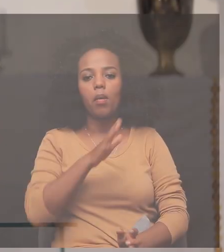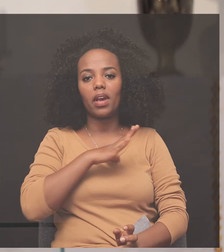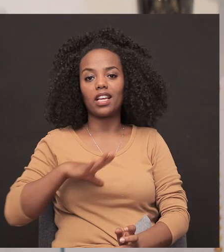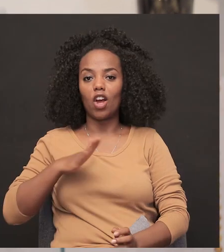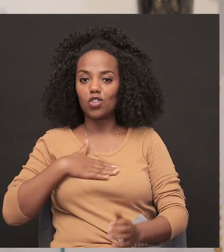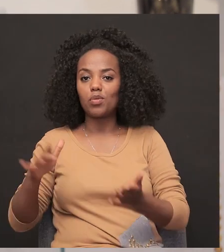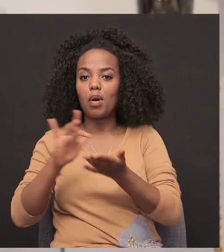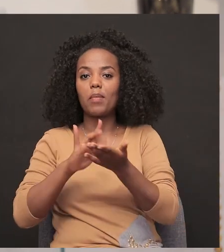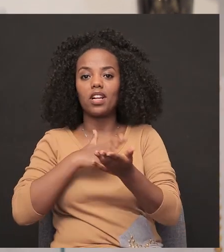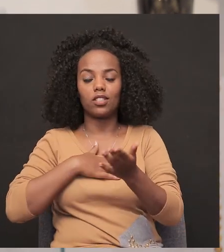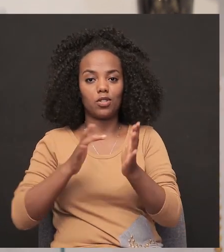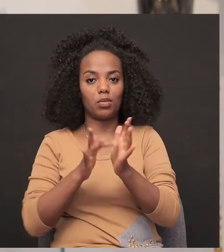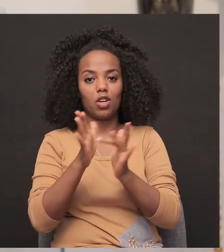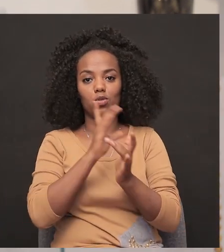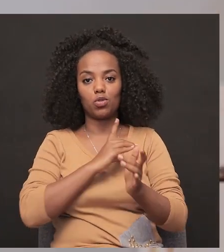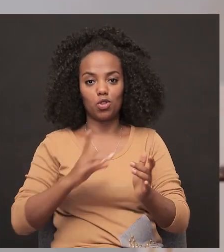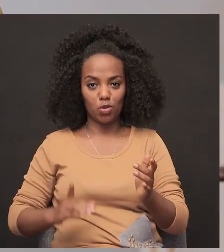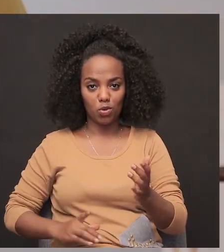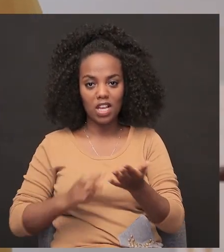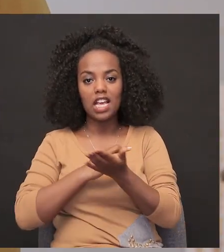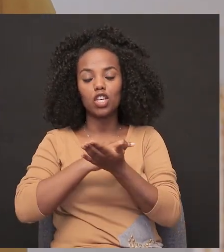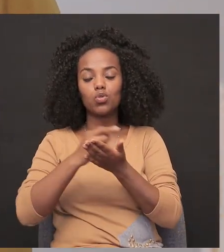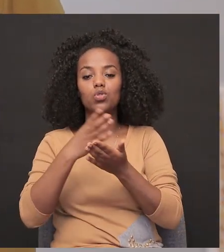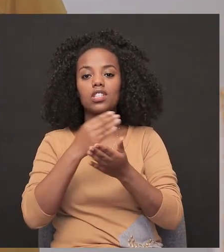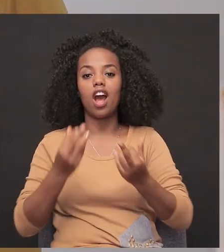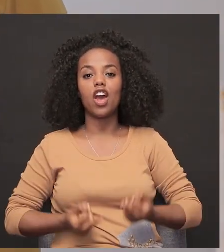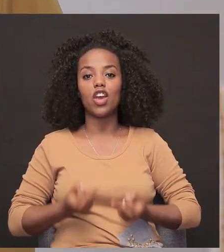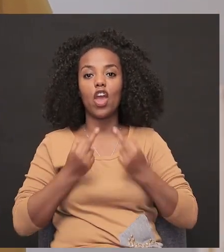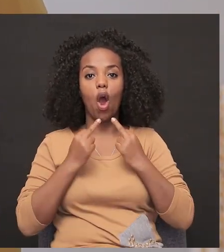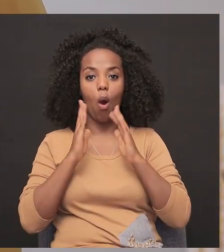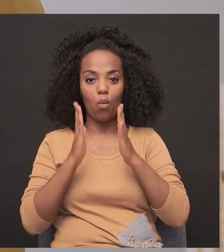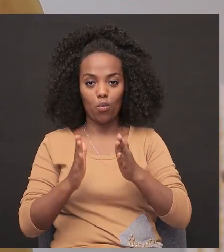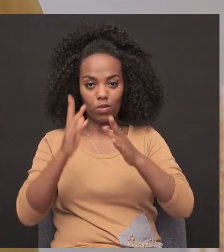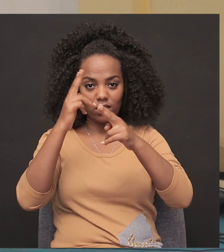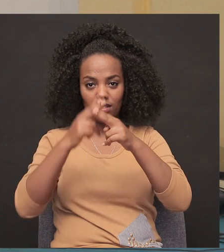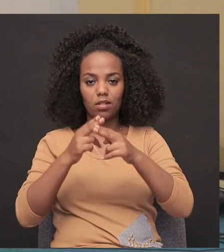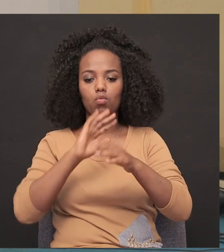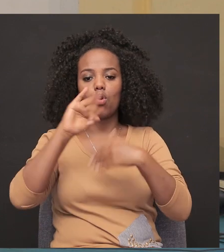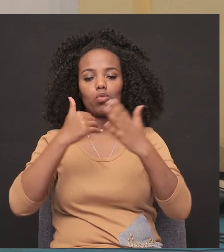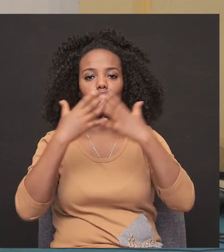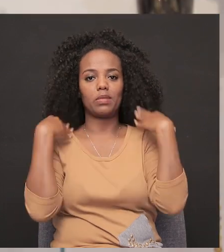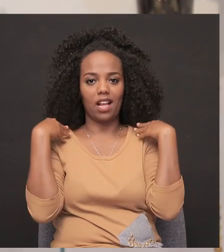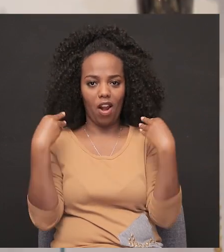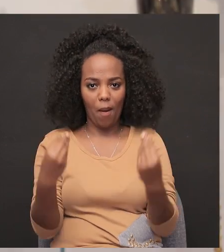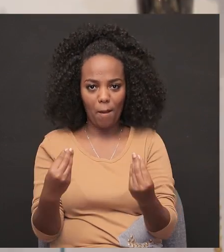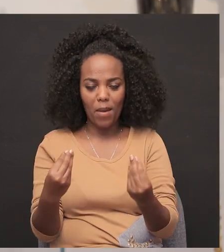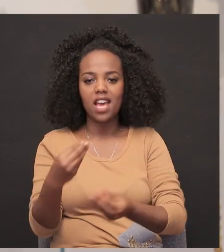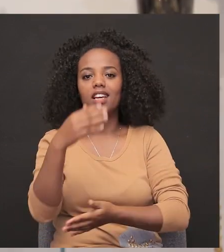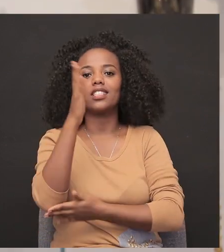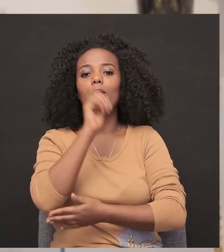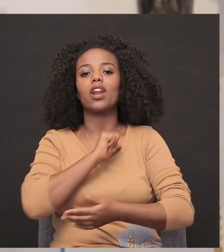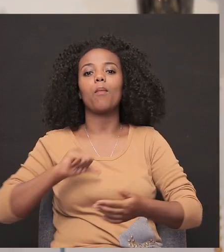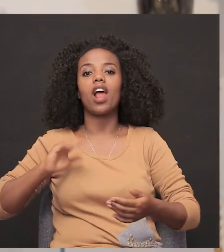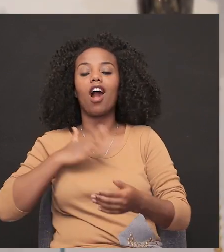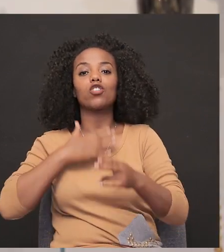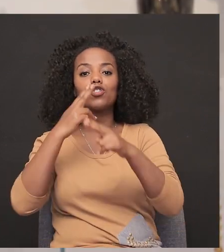በጌታችን በመድኃኒታችን በኢየሱስ ክርስቶስ ቅዱስና ሕያው ስም ሁላችሁንም ሰላም እላችኋለሁ የእግዚአብሔር